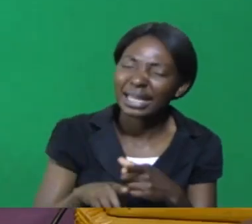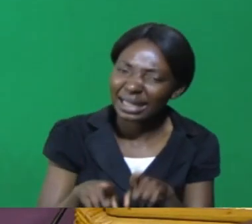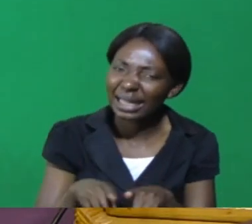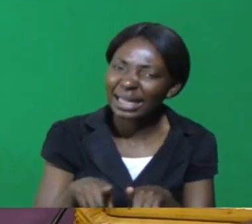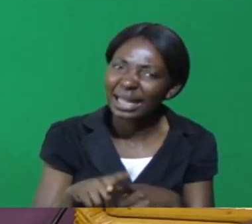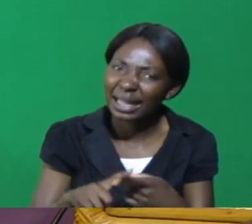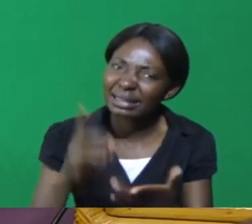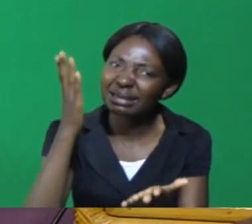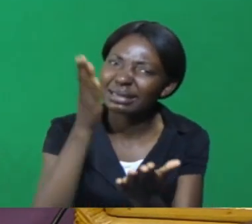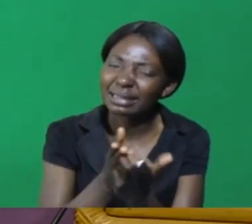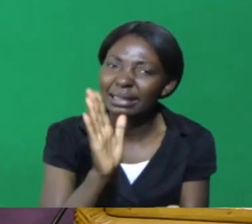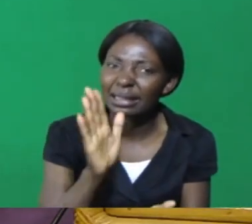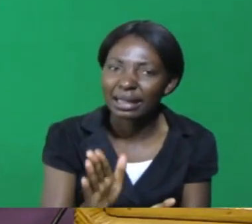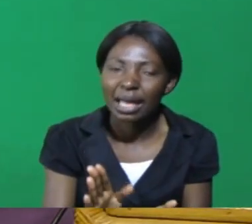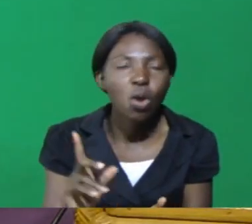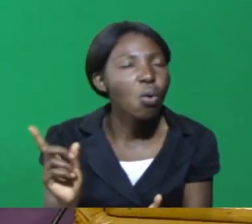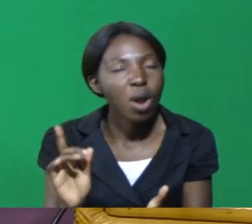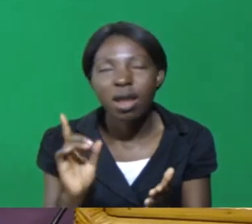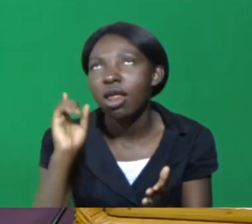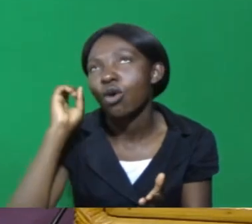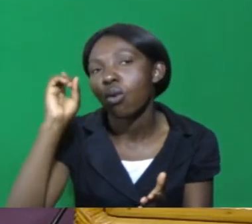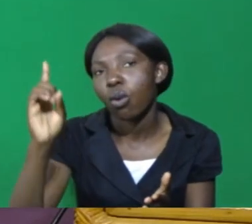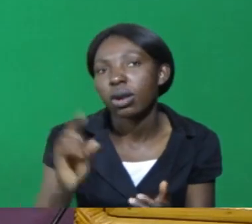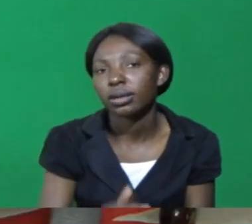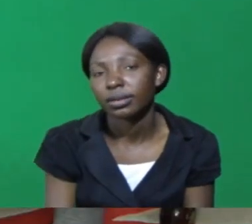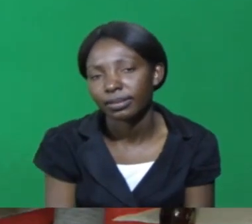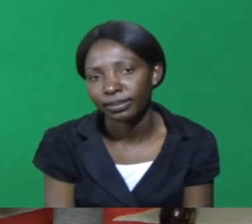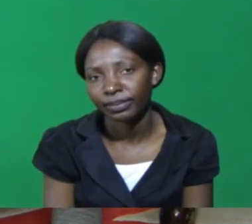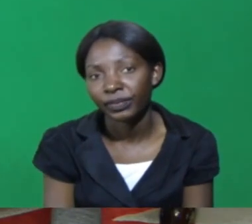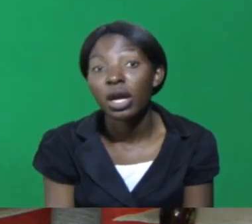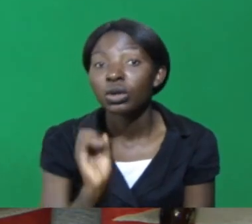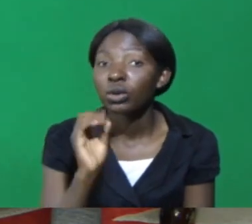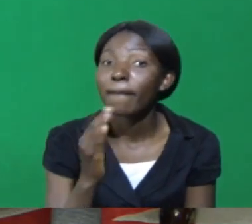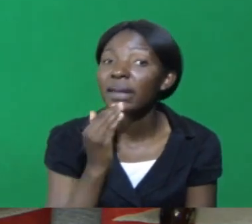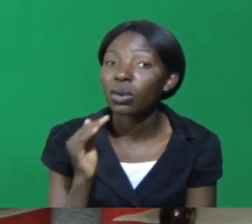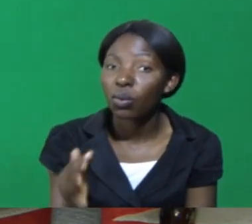rati hakuna, ndini ndega ndinoita izvozvo. Saka kuroti